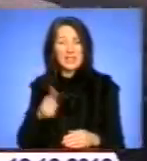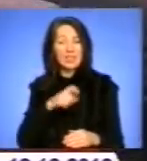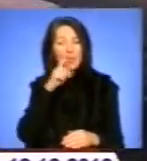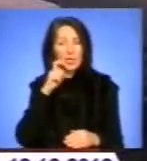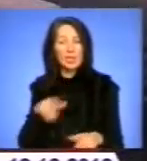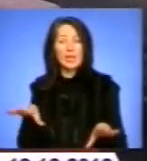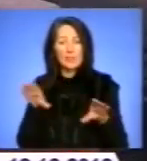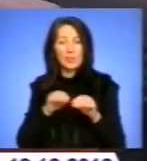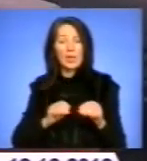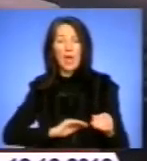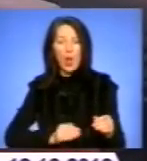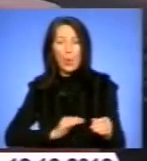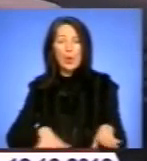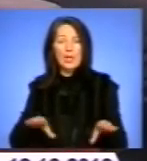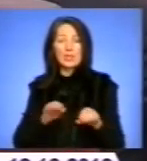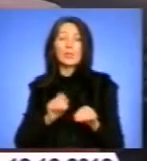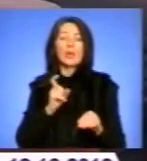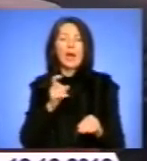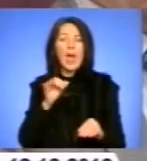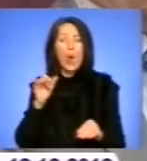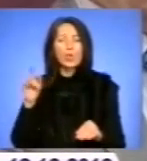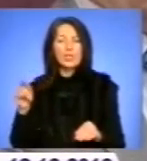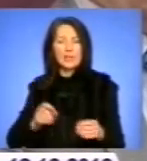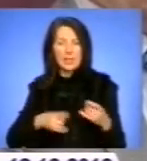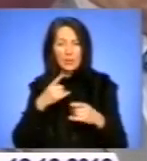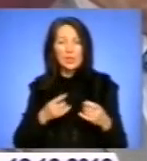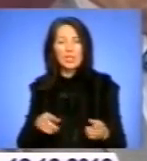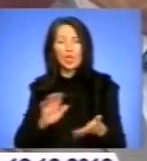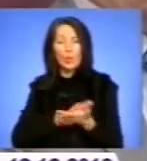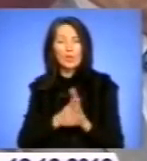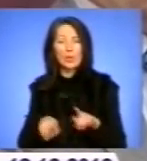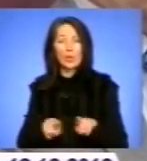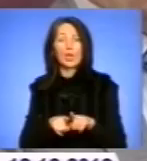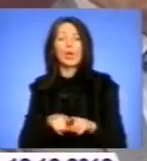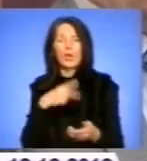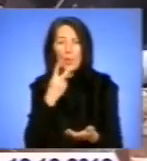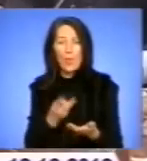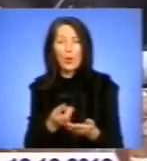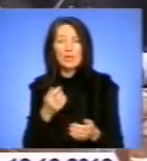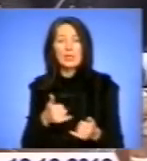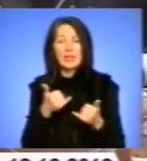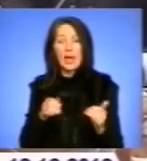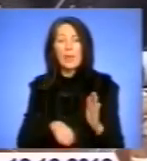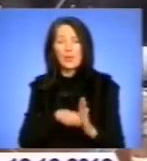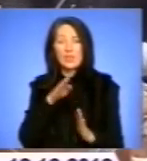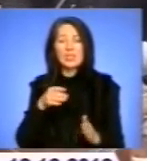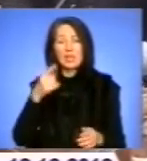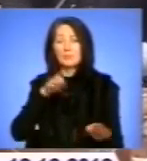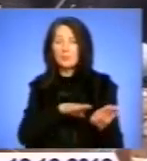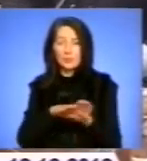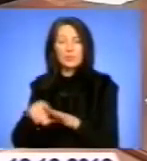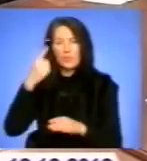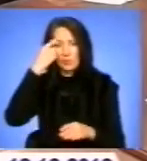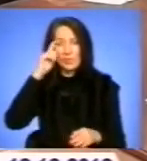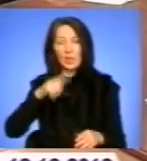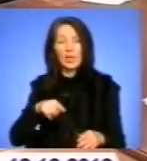із Хелудзинським телебаченням домовились про таку трансляцію задля підвищення рівня обізнаності серед українців про Китай, його історію, культуру та